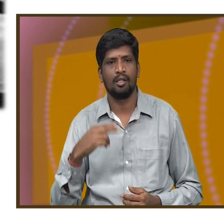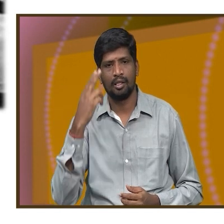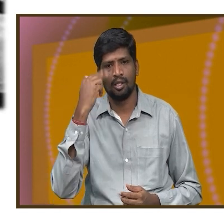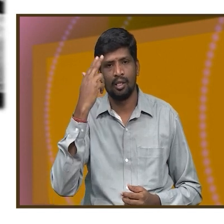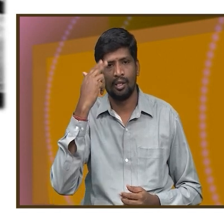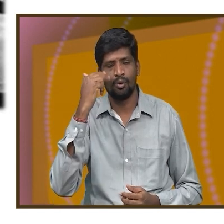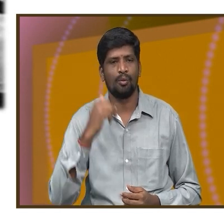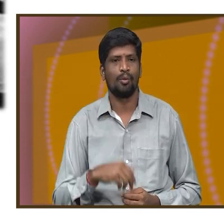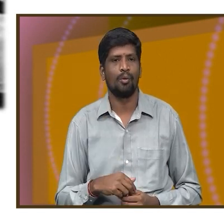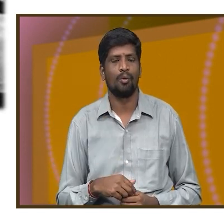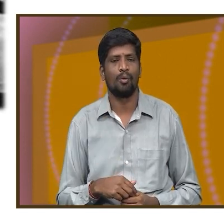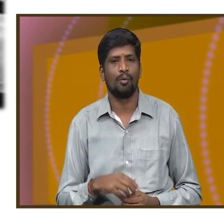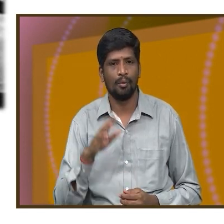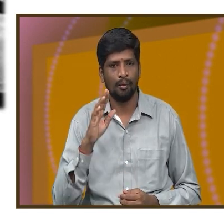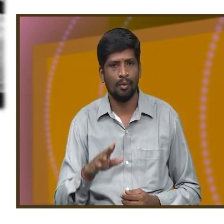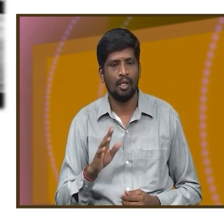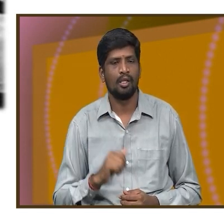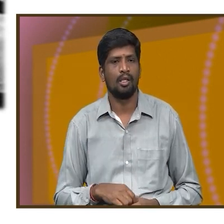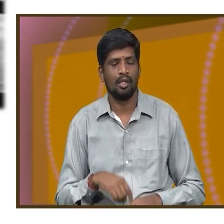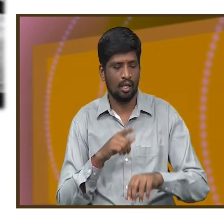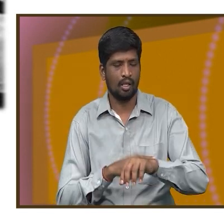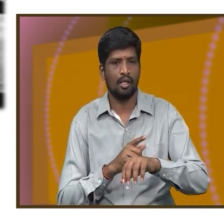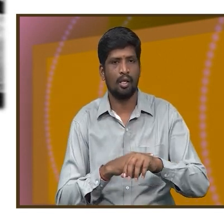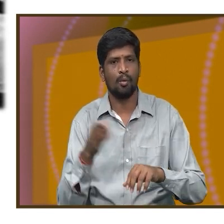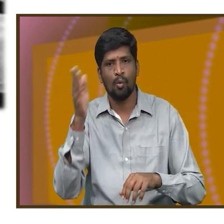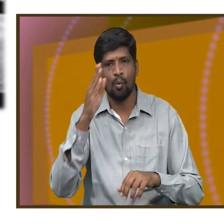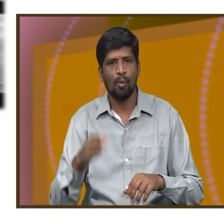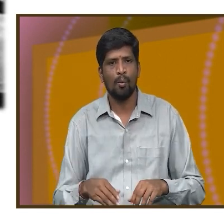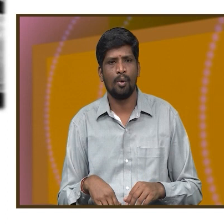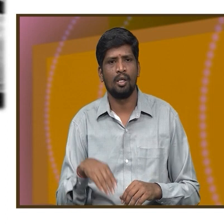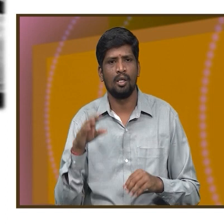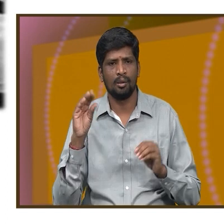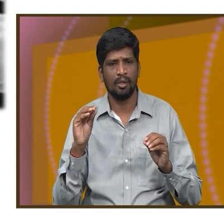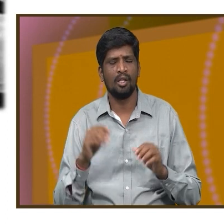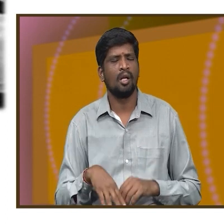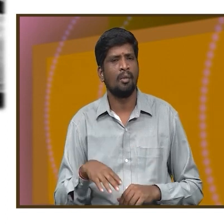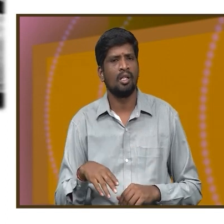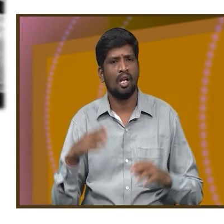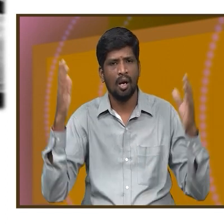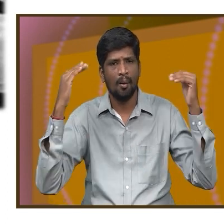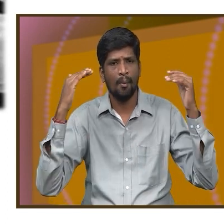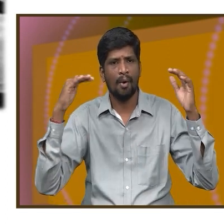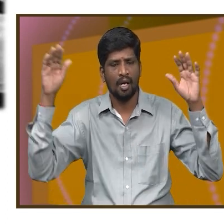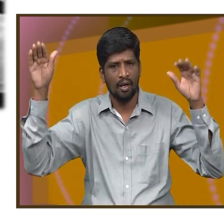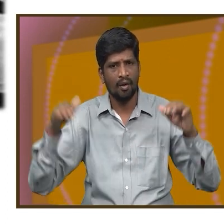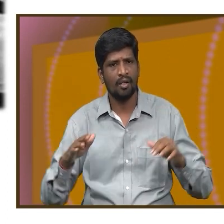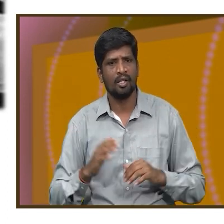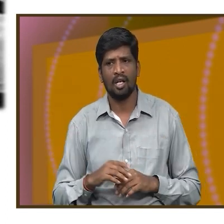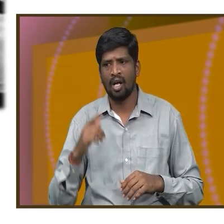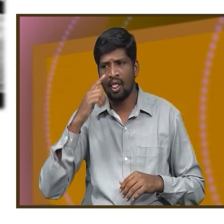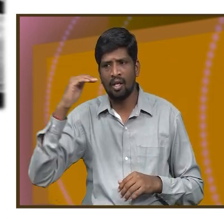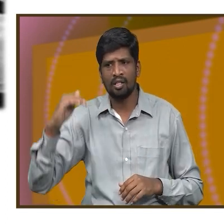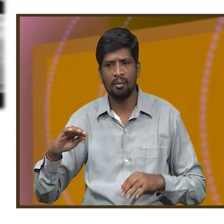இரவு 2ஆம் ஆட்டம் வரை அந்த தியேட்டரில் 2nd ஷோன்னு சொல்வார்கள், 2ஆம் ஆட்டம் வரை அவர் காத்திருக்கிறார் அந்த 2 ரூபாய்